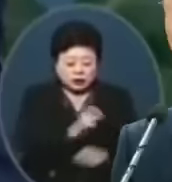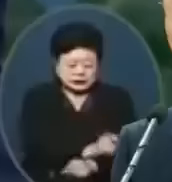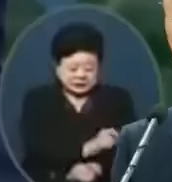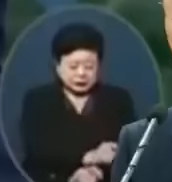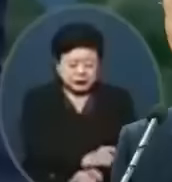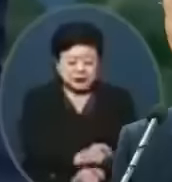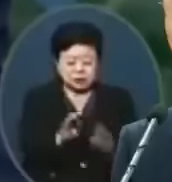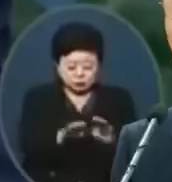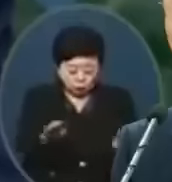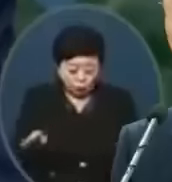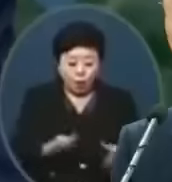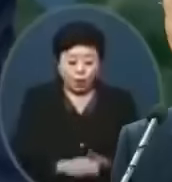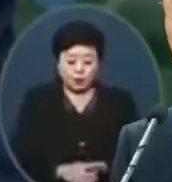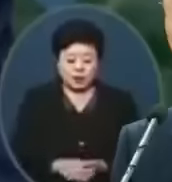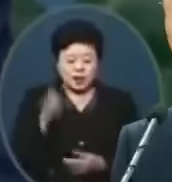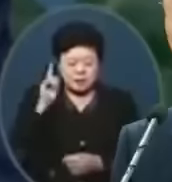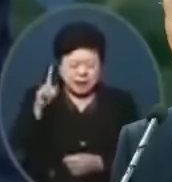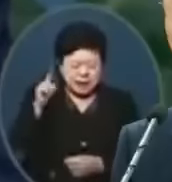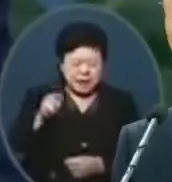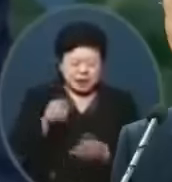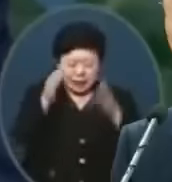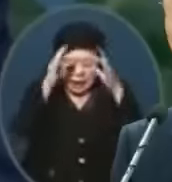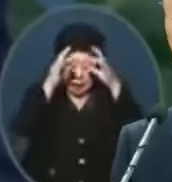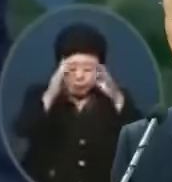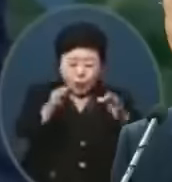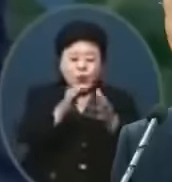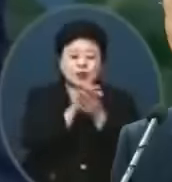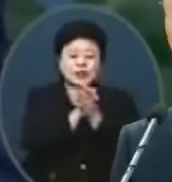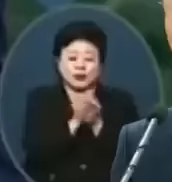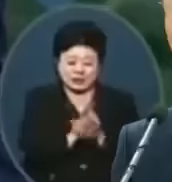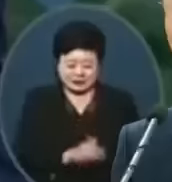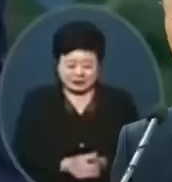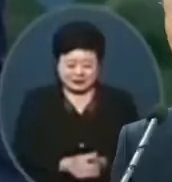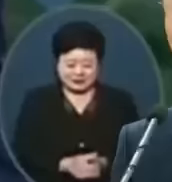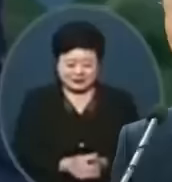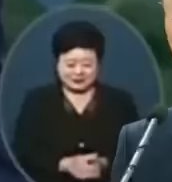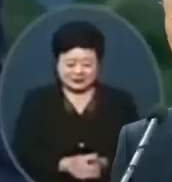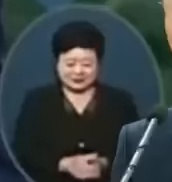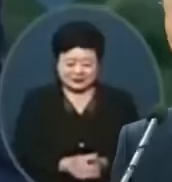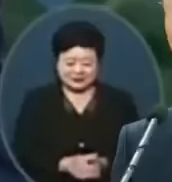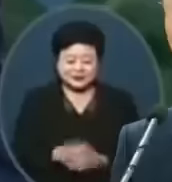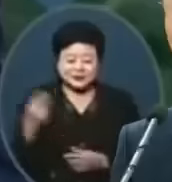책상 위에 붙여놓고 매일같이 바라보고, 그리고